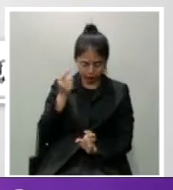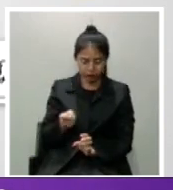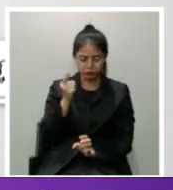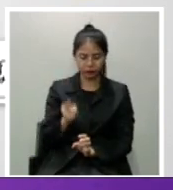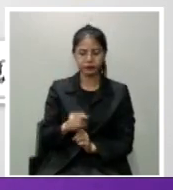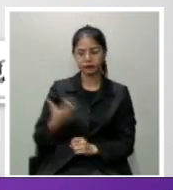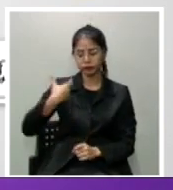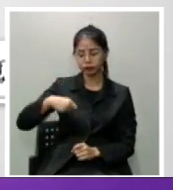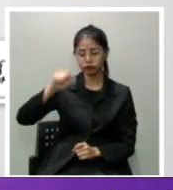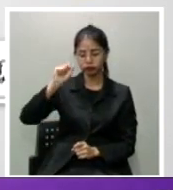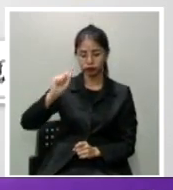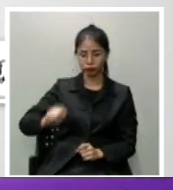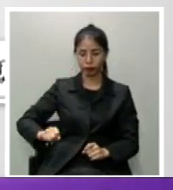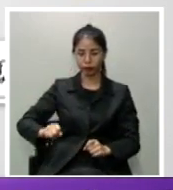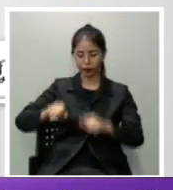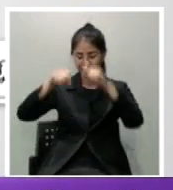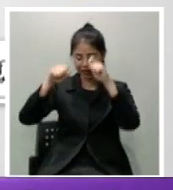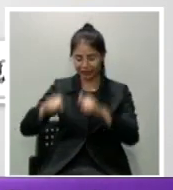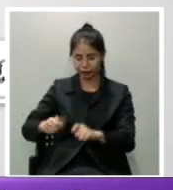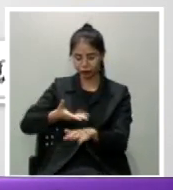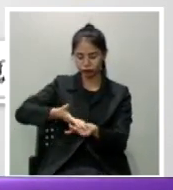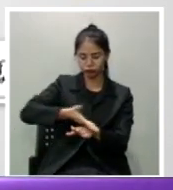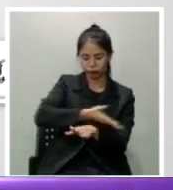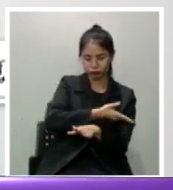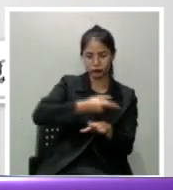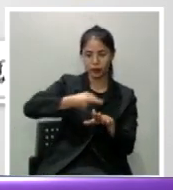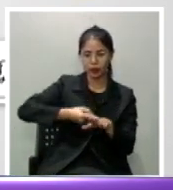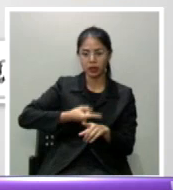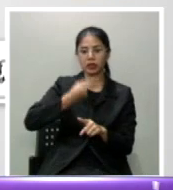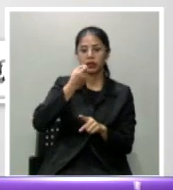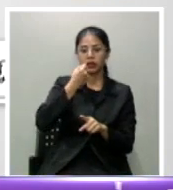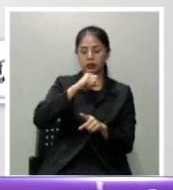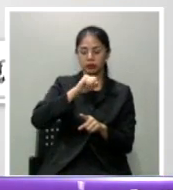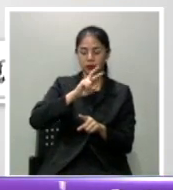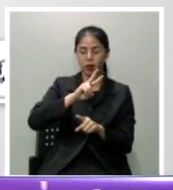ถ้าศาลตัดสินคดีออกมาก่อนพฤศจิกา60ต้องใช้กฎหมายเก่า